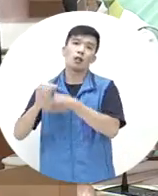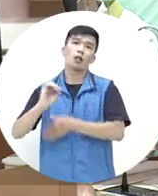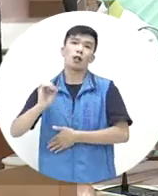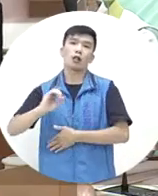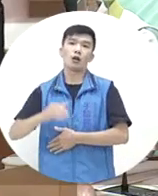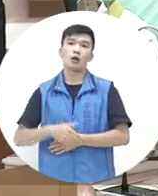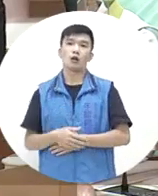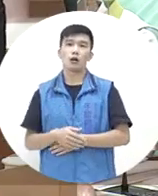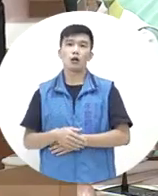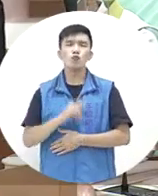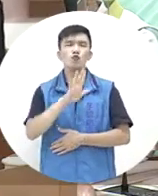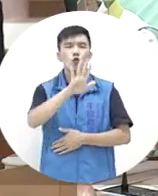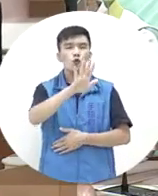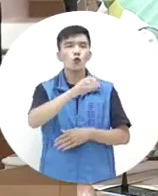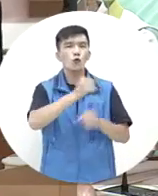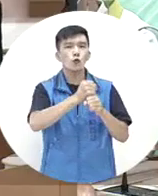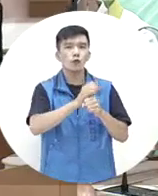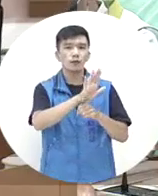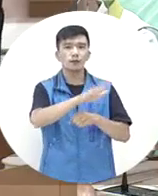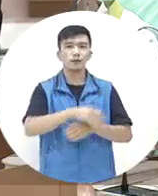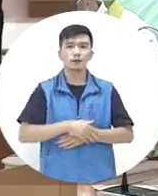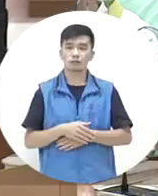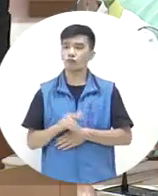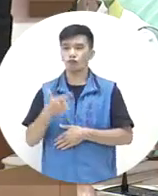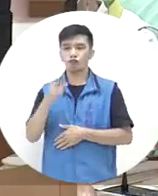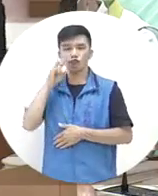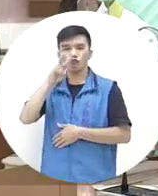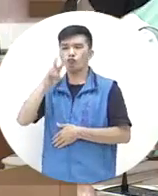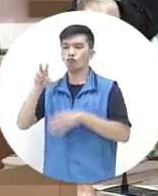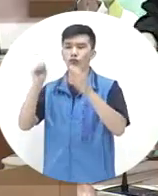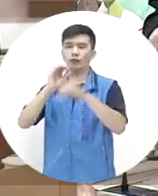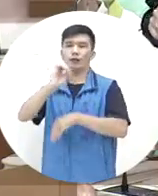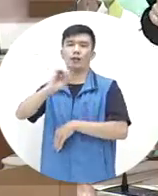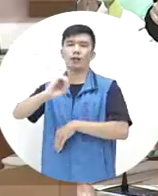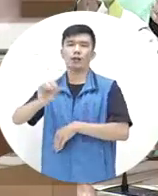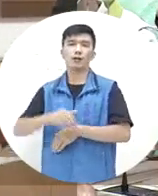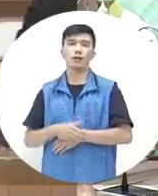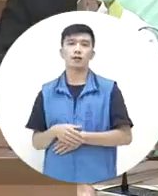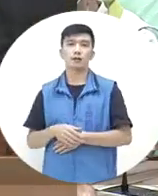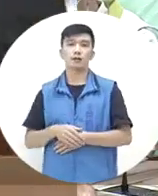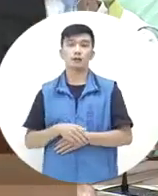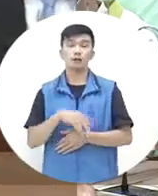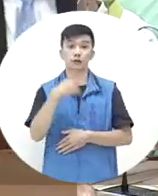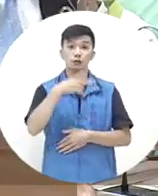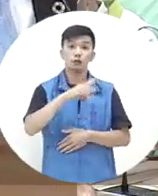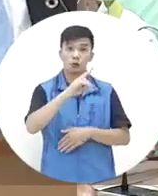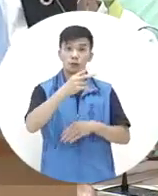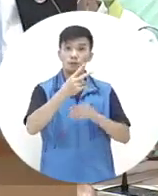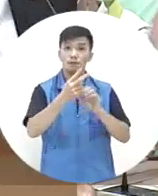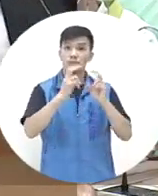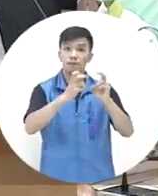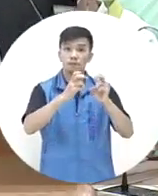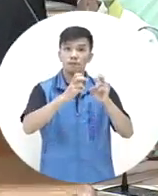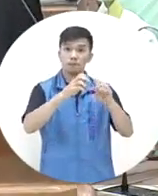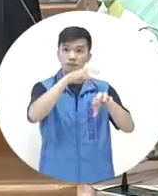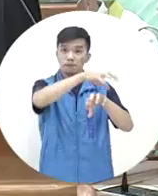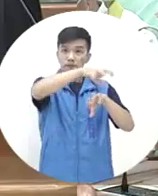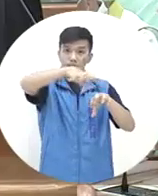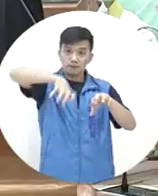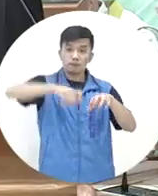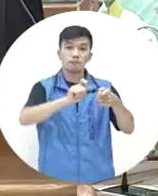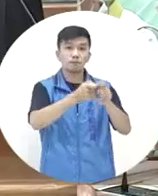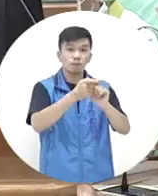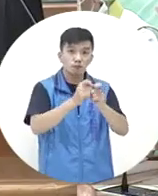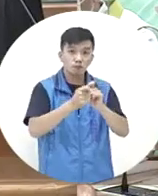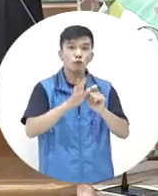没有进度都有在申请， 我现在看不到，就是说，所以我在跟你讲， 而且周遭哈、哦，周遭因为 TOD 的关系、 这个哦这个，